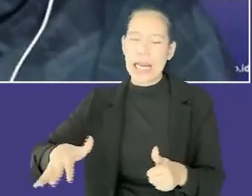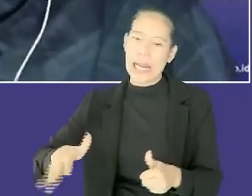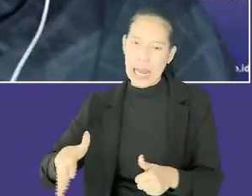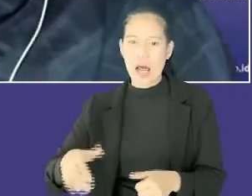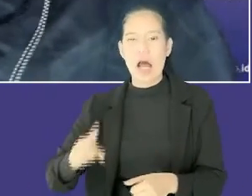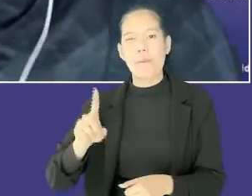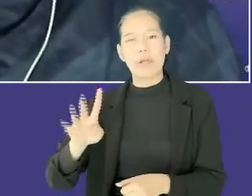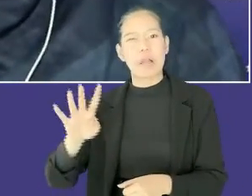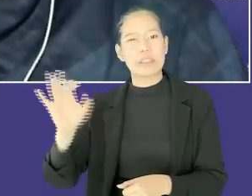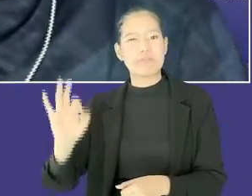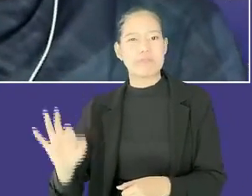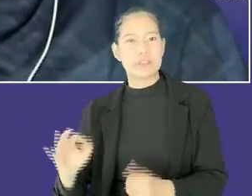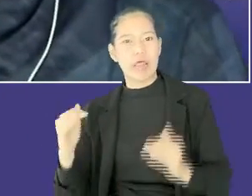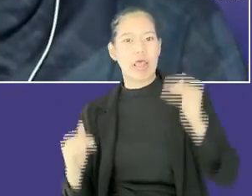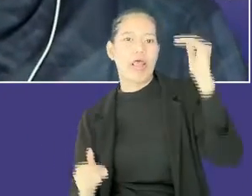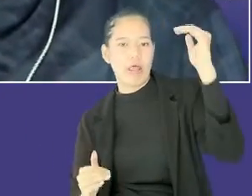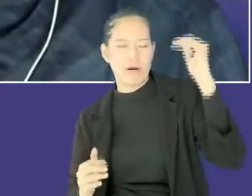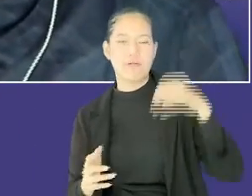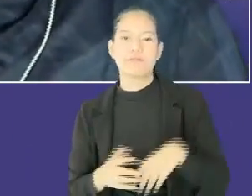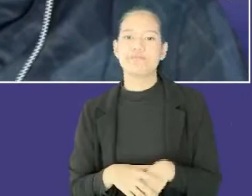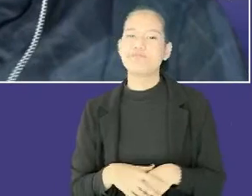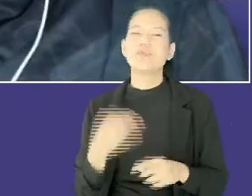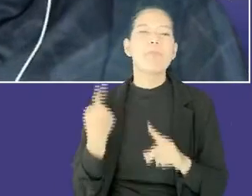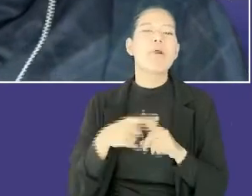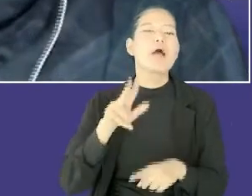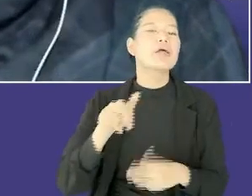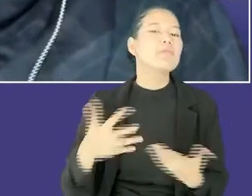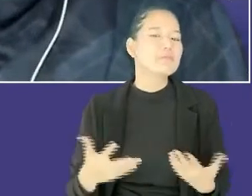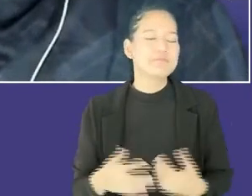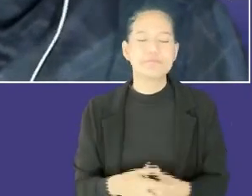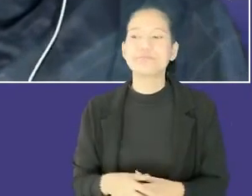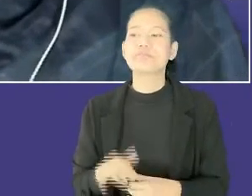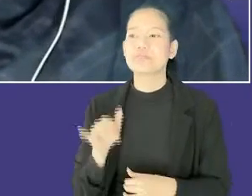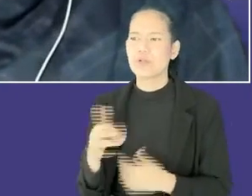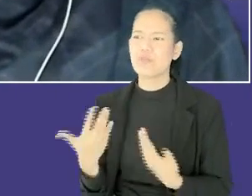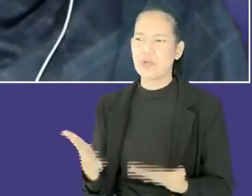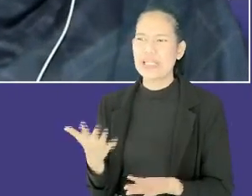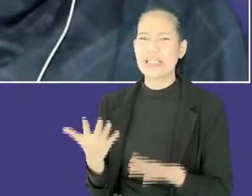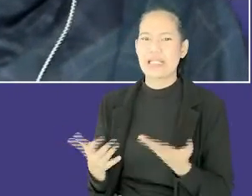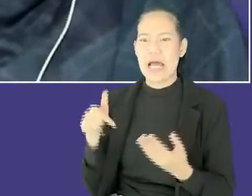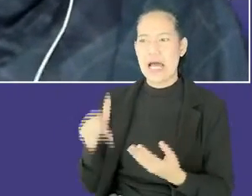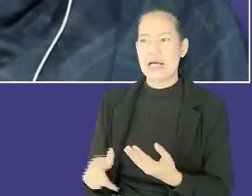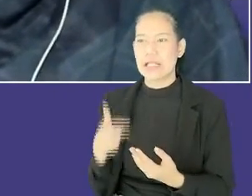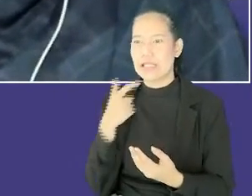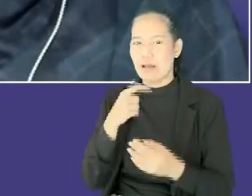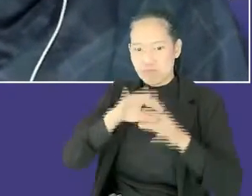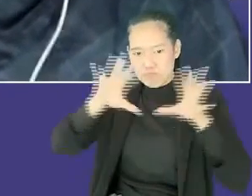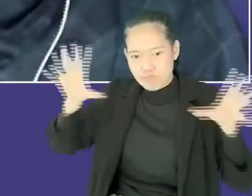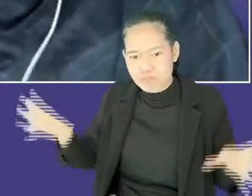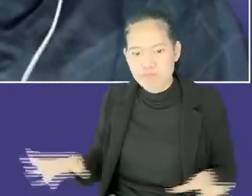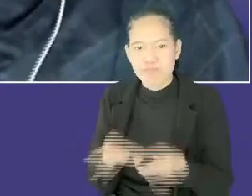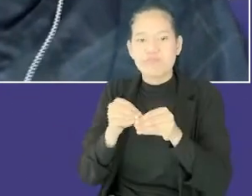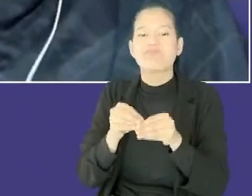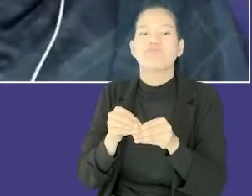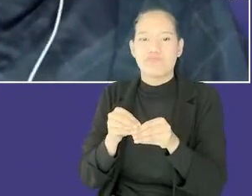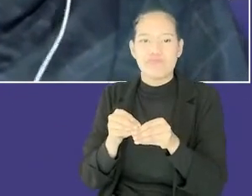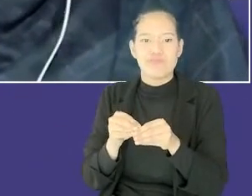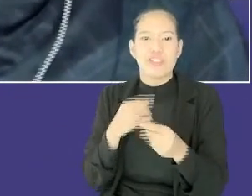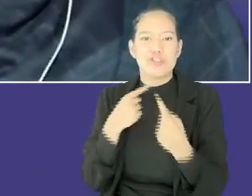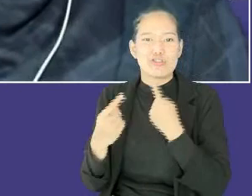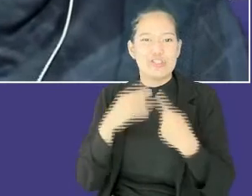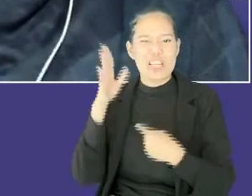betul baik Iya mungkin Kayaknya sudah tinggal merem aurat aja dokter oleh